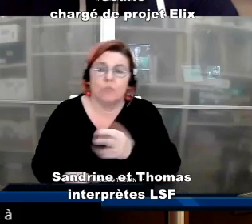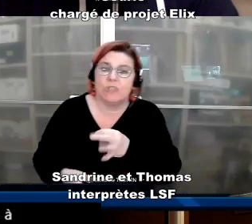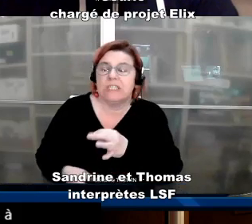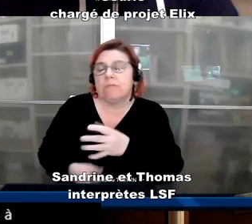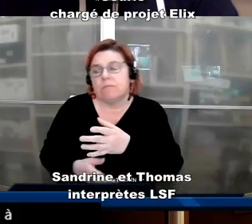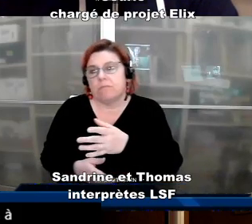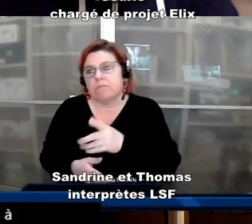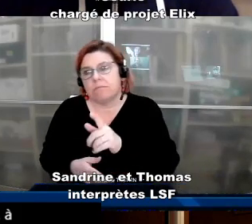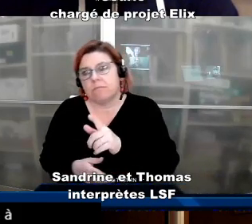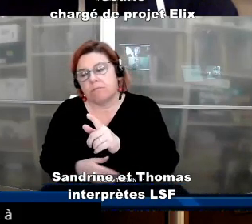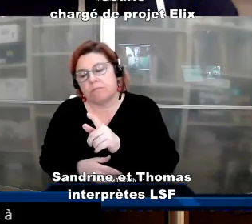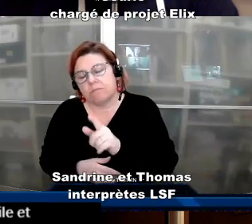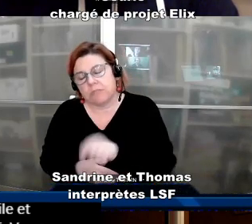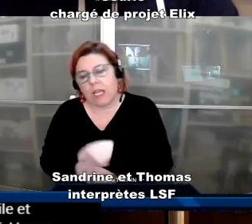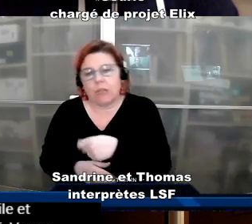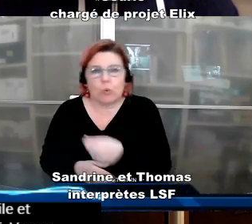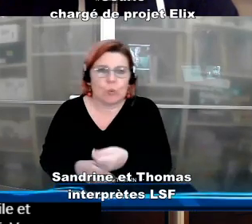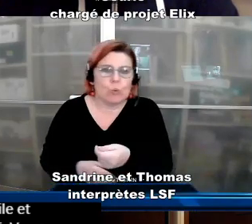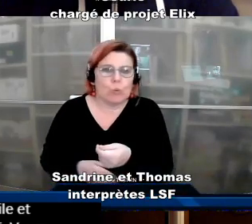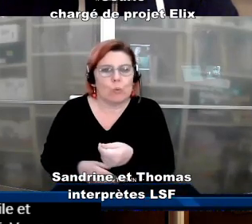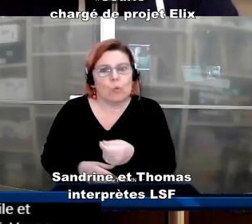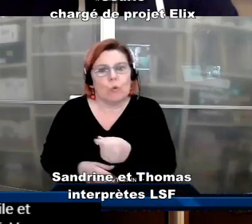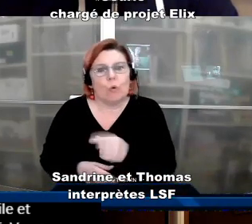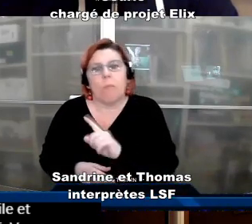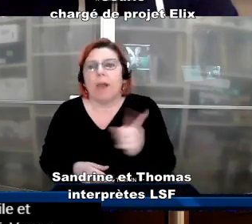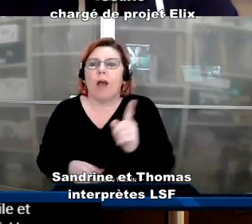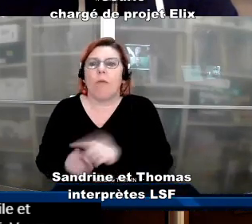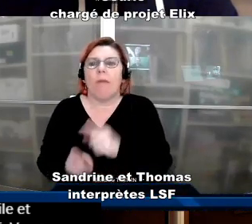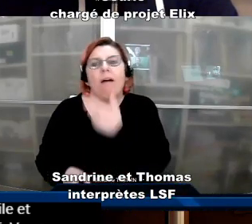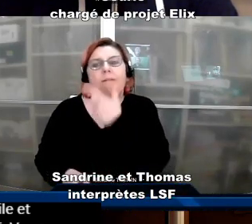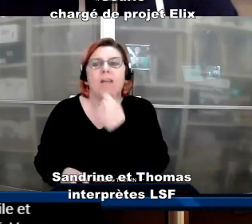naturellement, ça n'a pas été simple non plus. Hein,